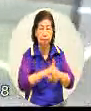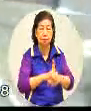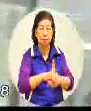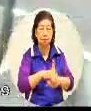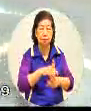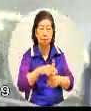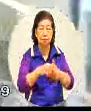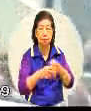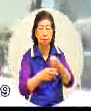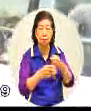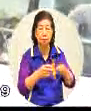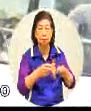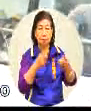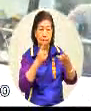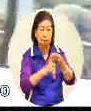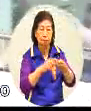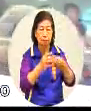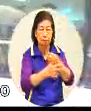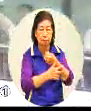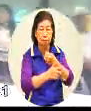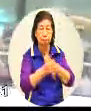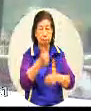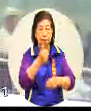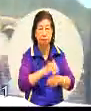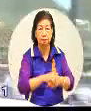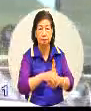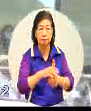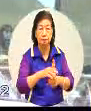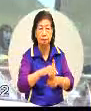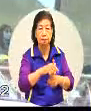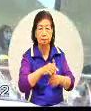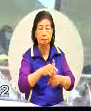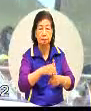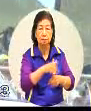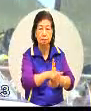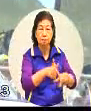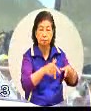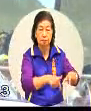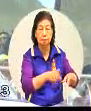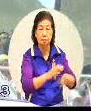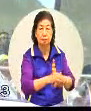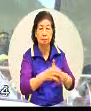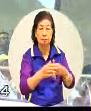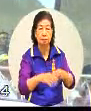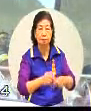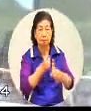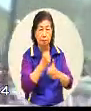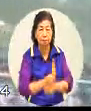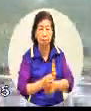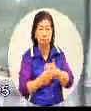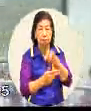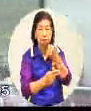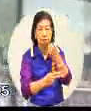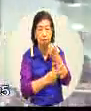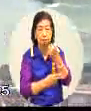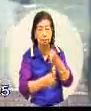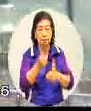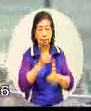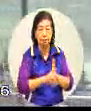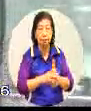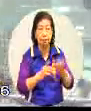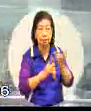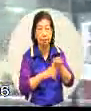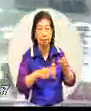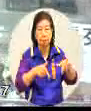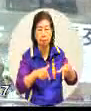里王文良里长社西里马旭来里长竹东里王